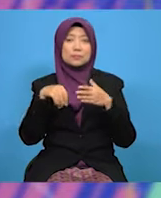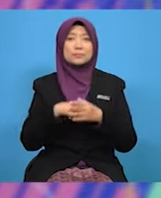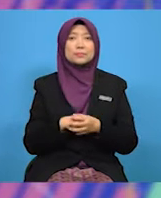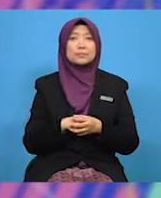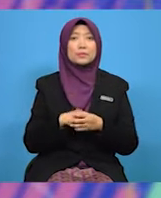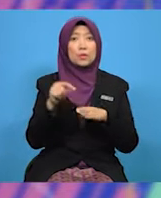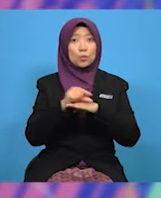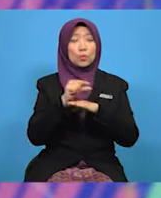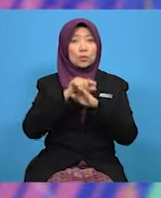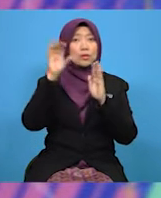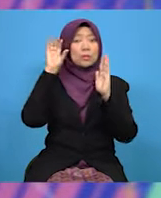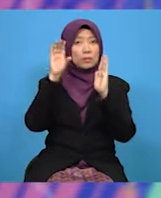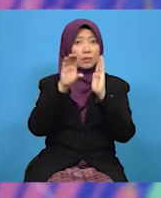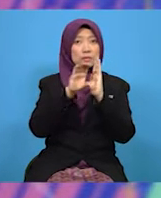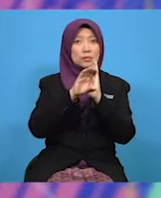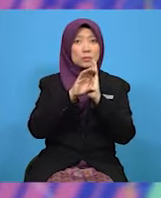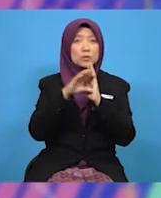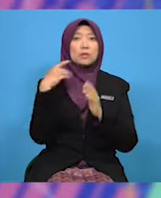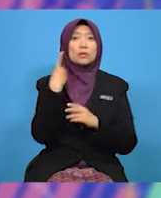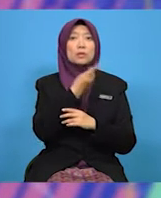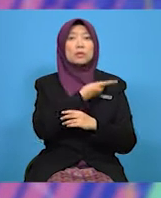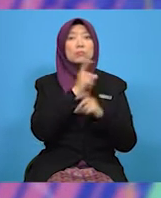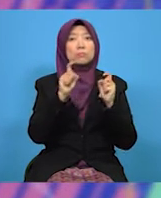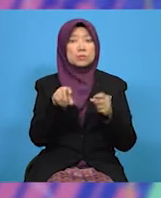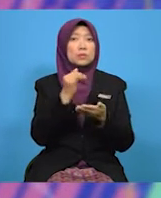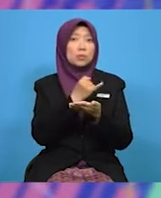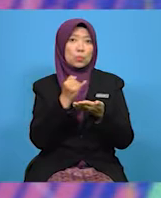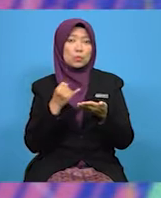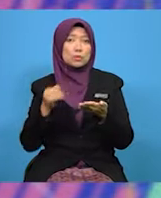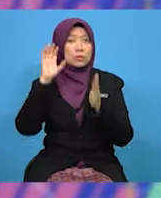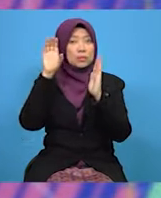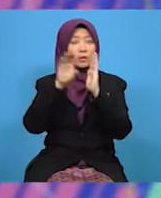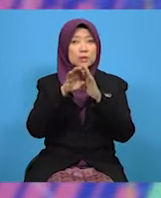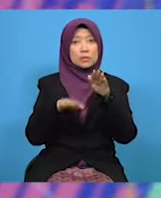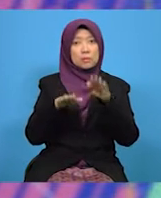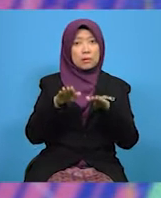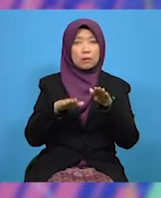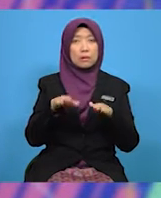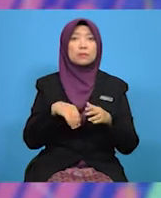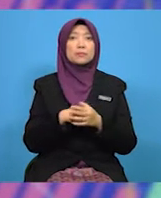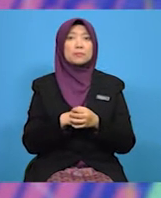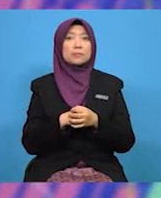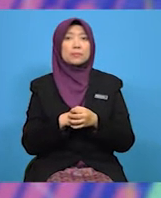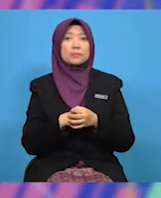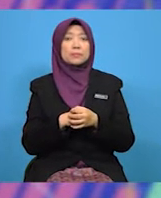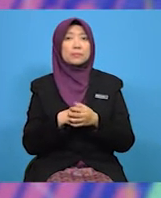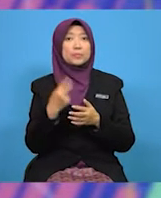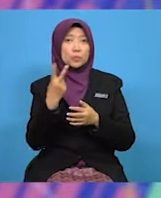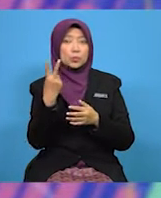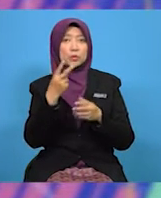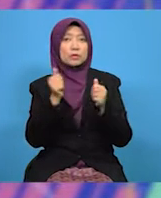menggunakan kaedah gambar raja cooler kita perlu lukis gambar raja keseimbangan suntikan